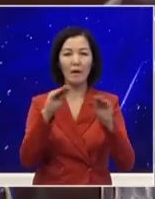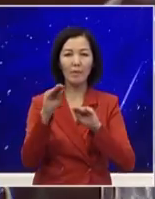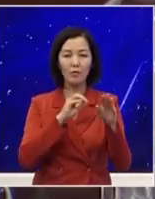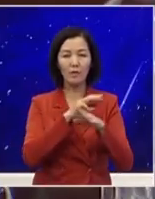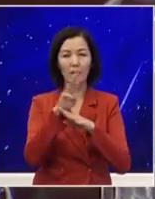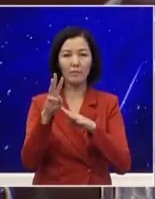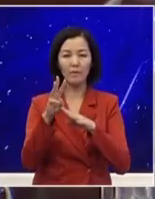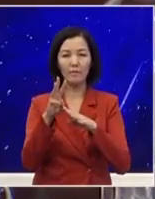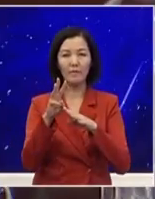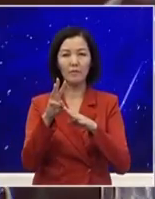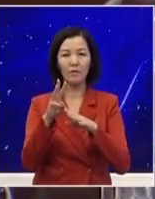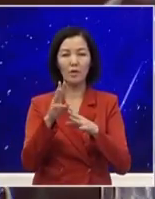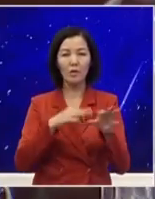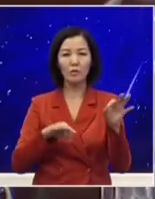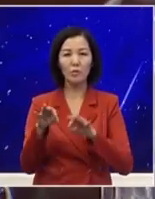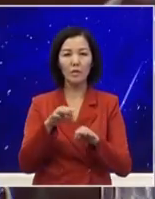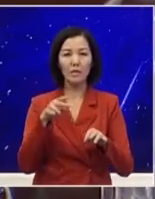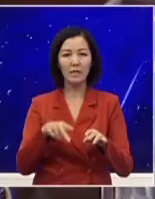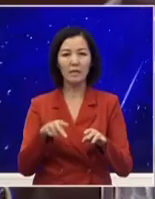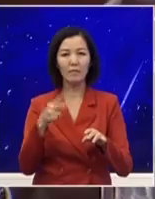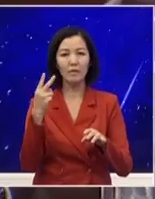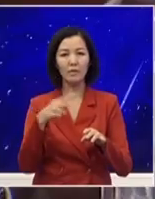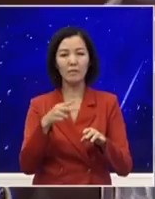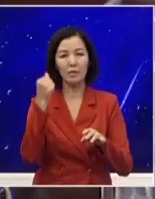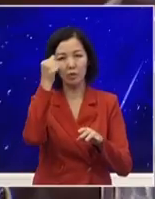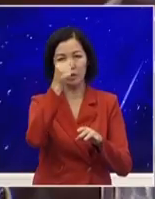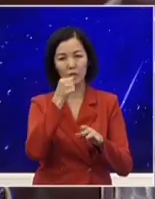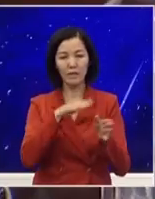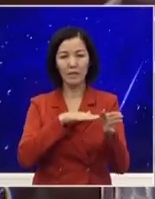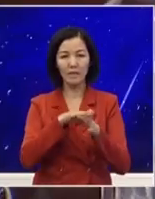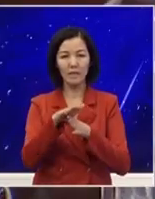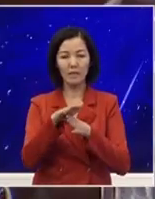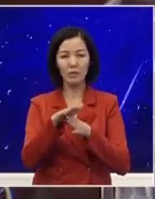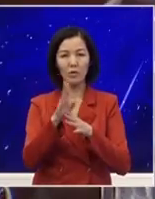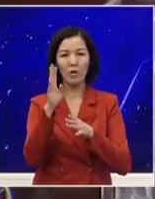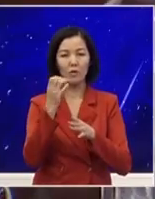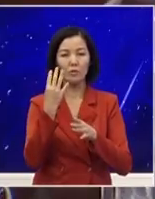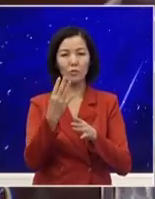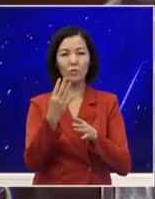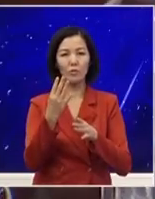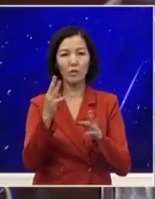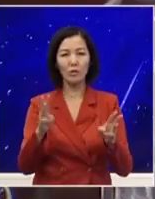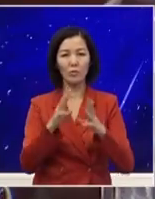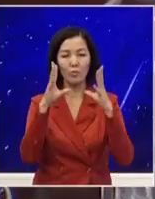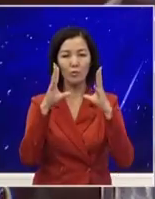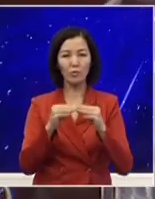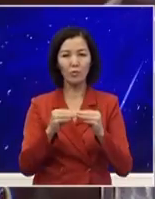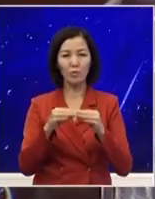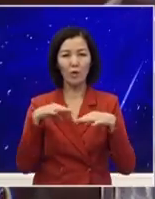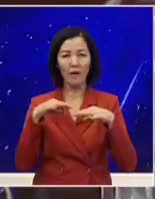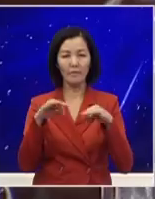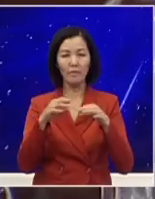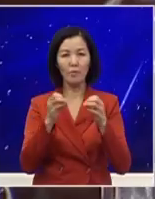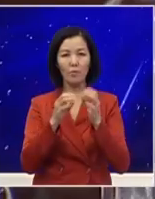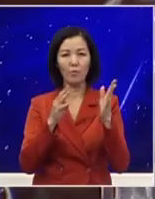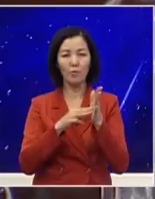туралы қолданыстағы жол картасын 2018-2020 жылдары іске асыру, 404 өрт сөндіру автомобилімен 19,000